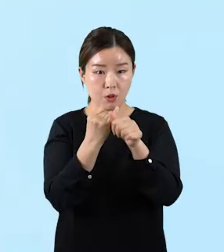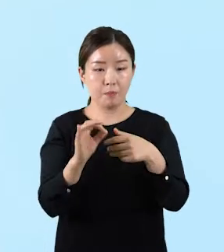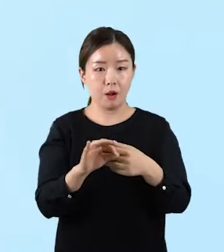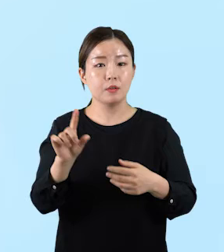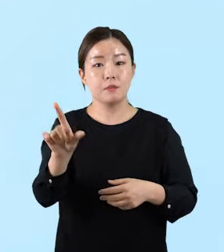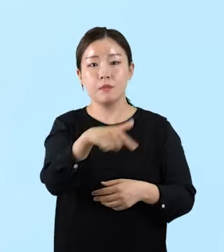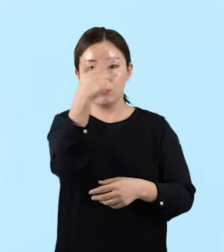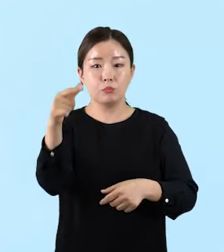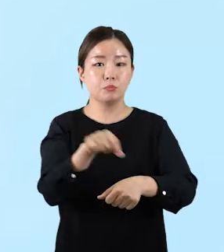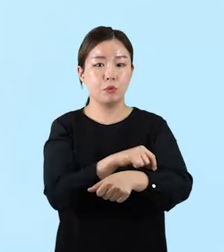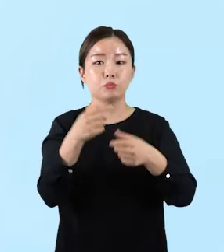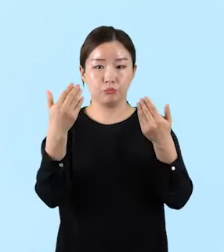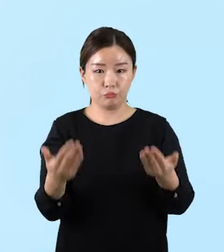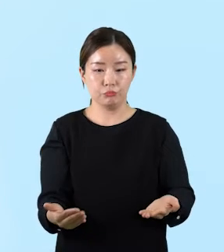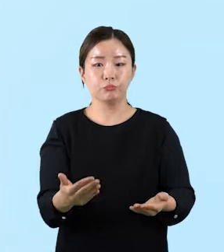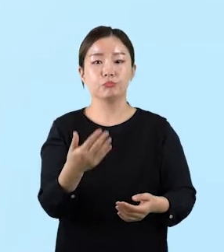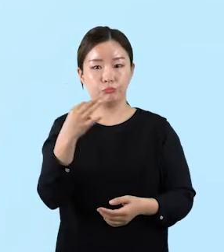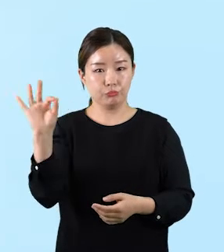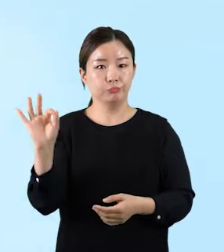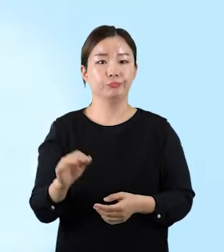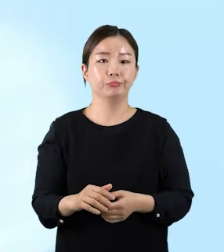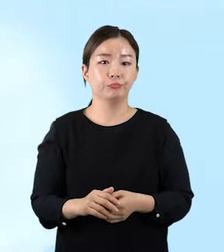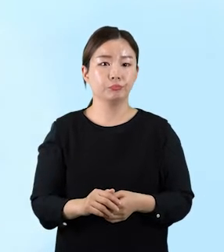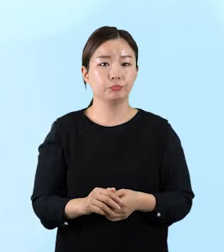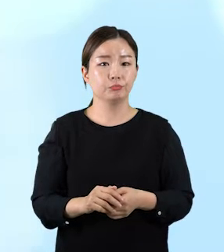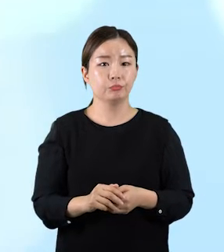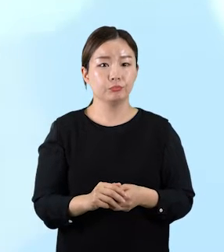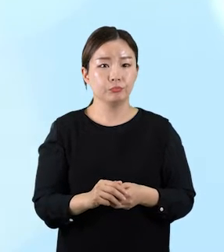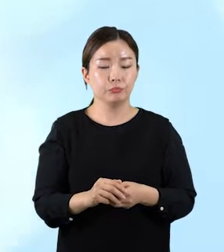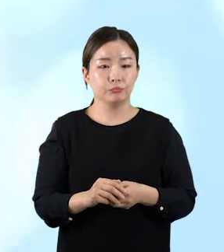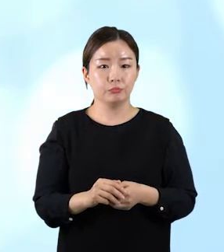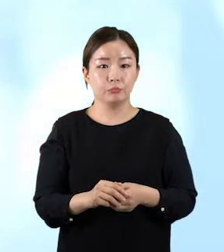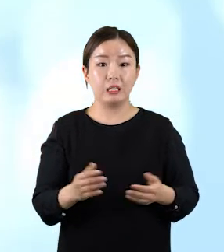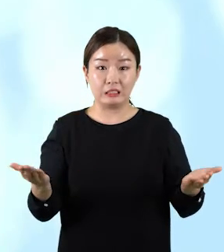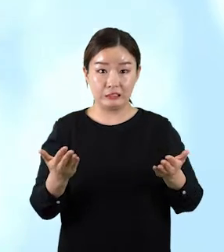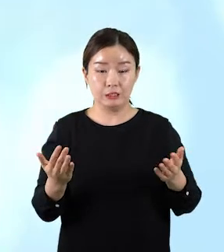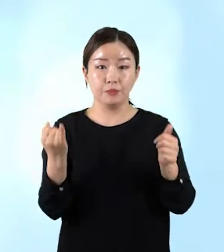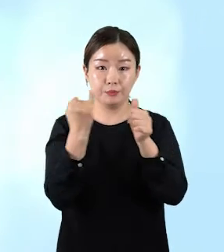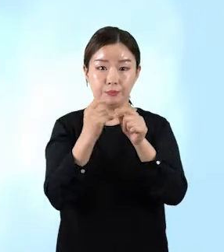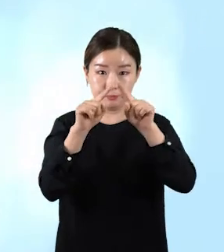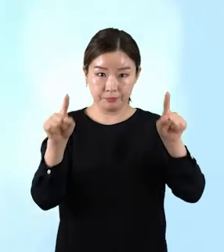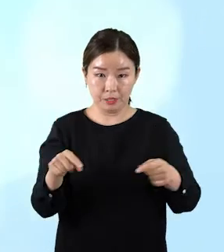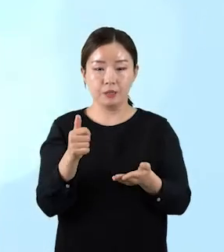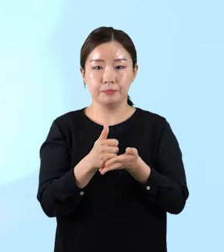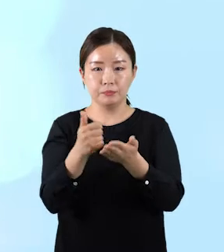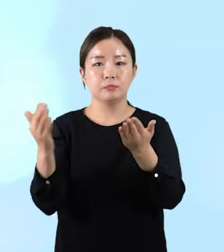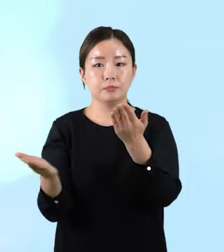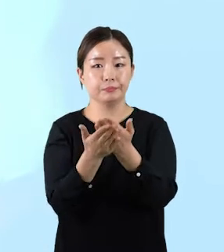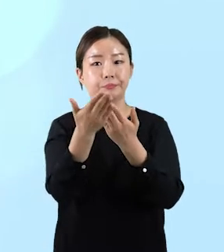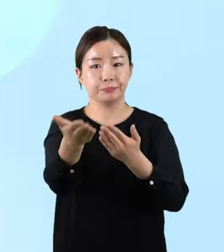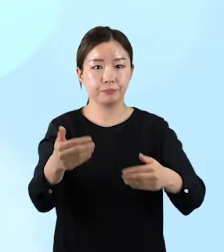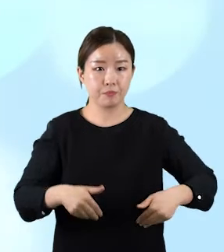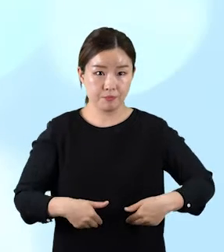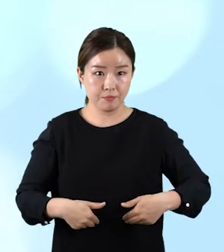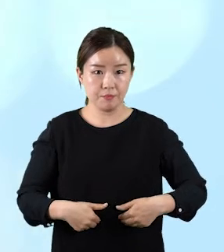한 경우에는 하루의 특별휴가가 주어집니다. 물론 직장의 청첩장을 제출해야